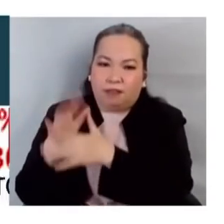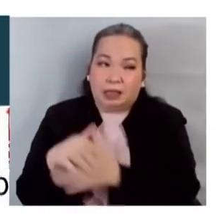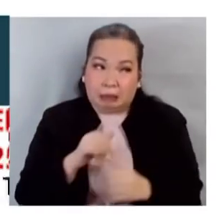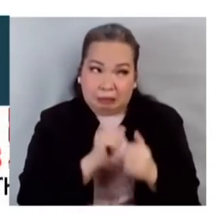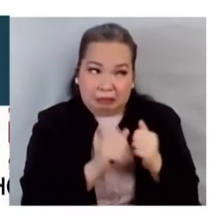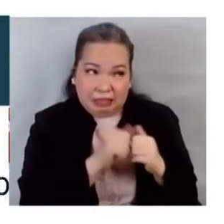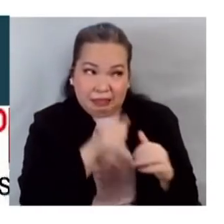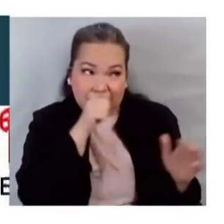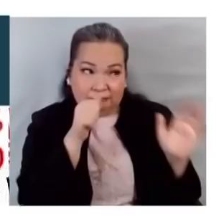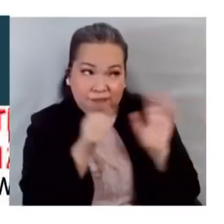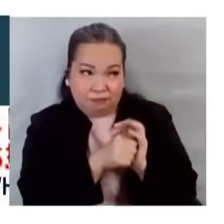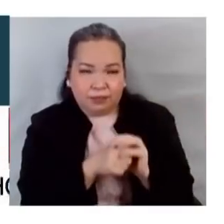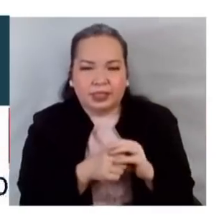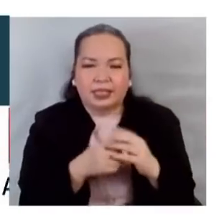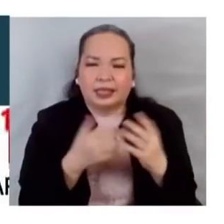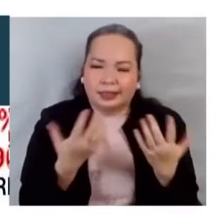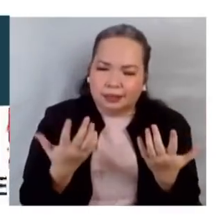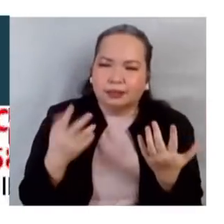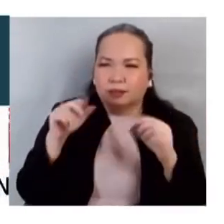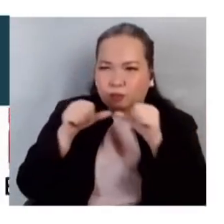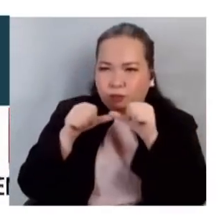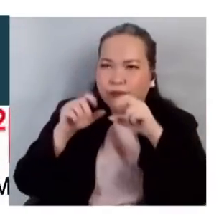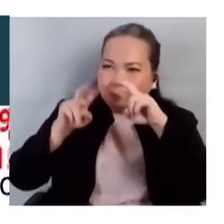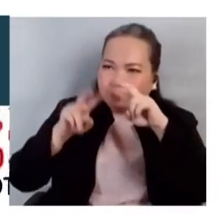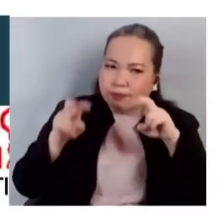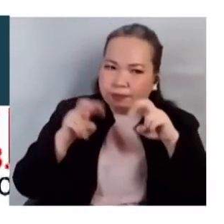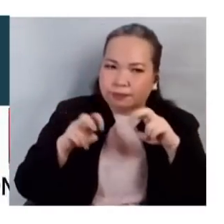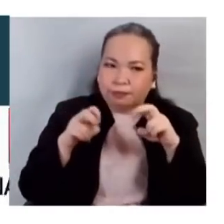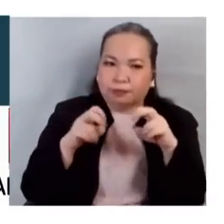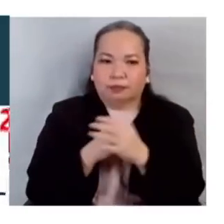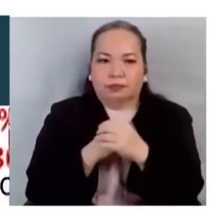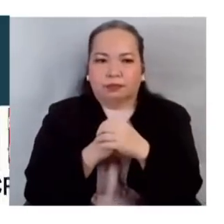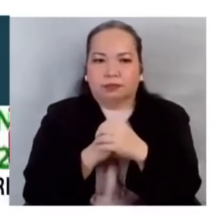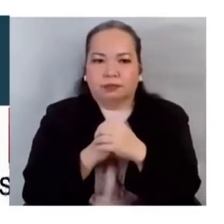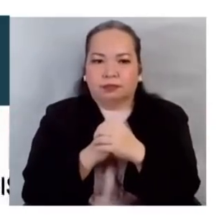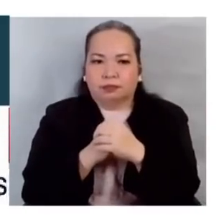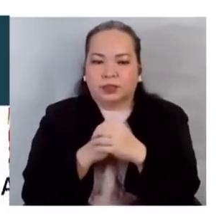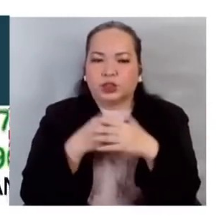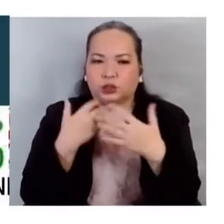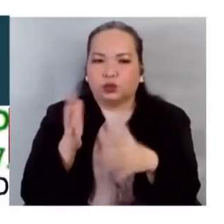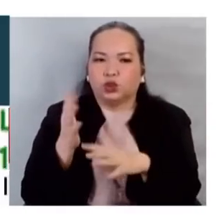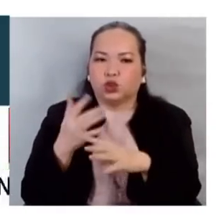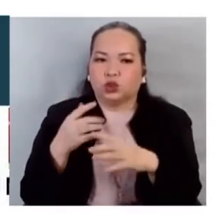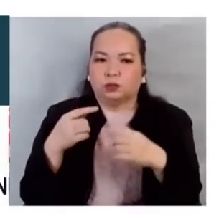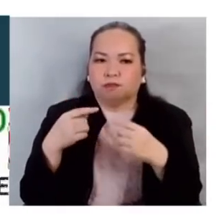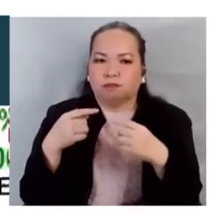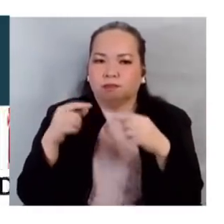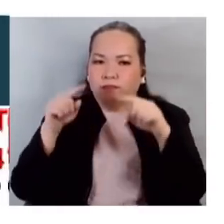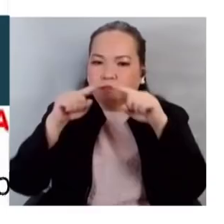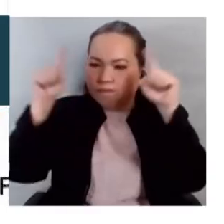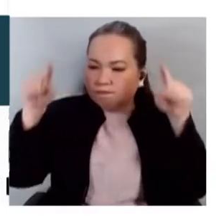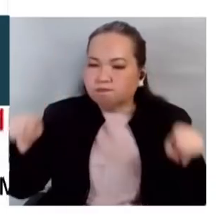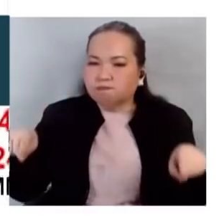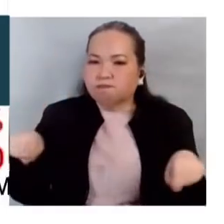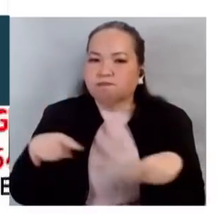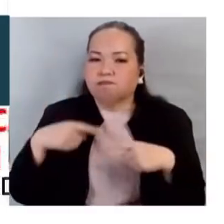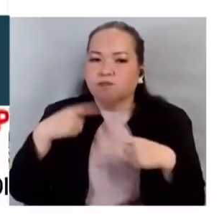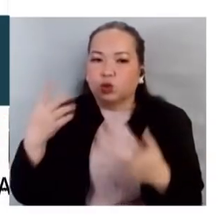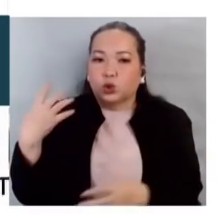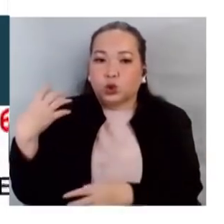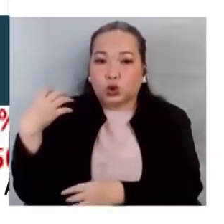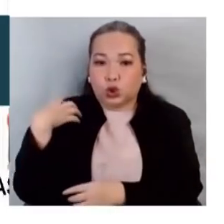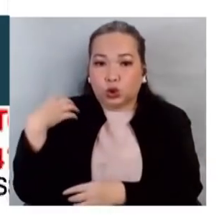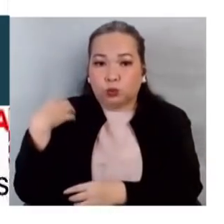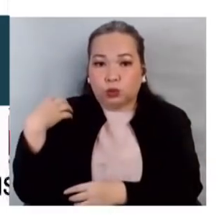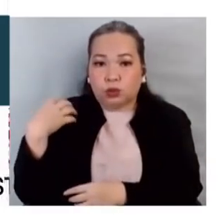So, under investigation naman kasi I already issued a memorandum sa ating Cebu Police assigned doon sa Boracay